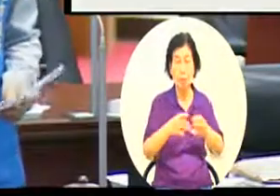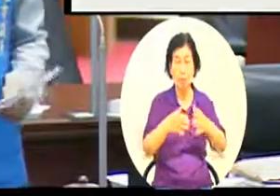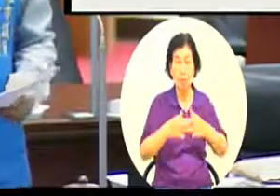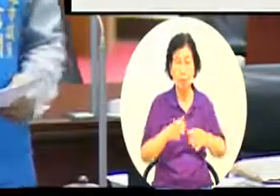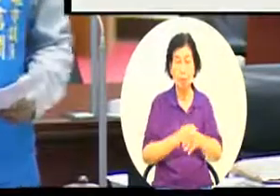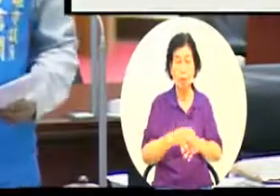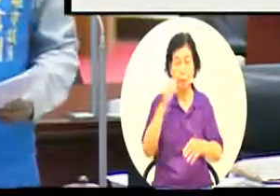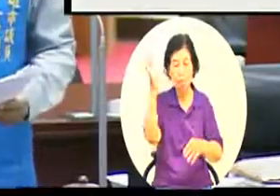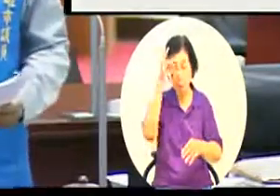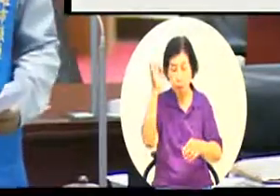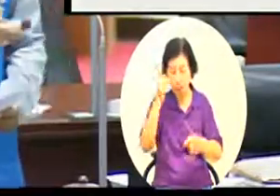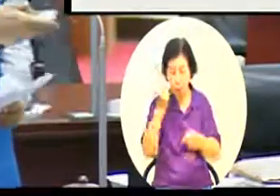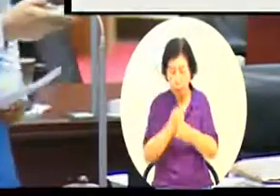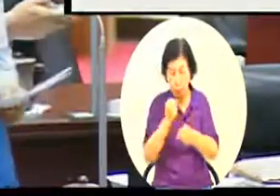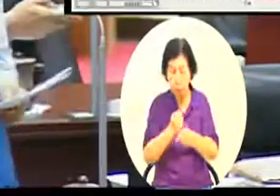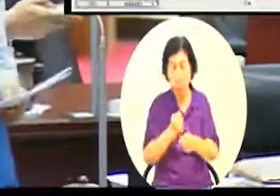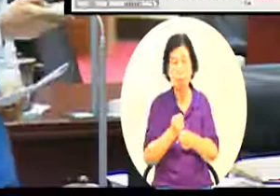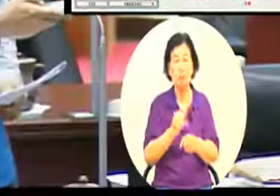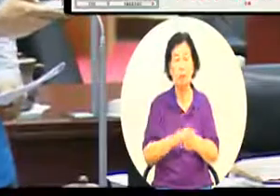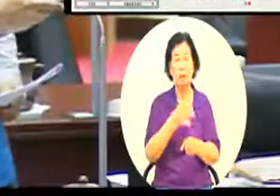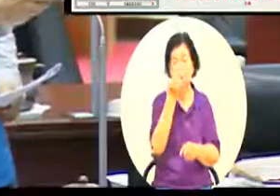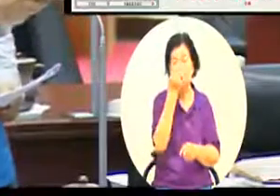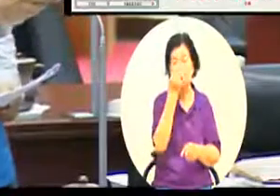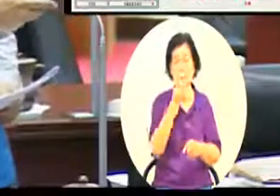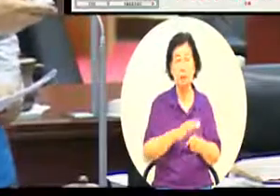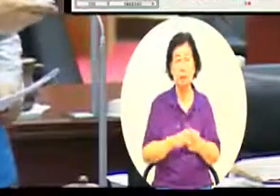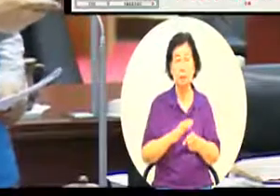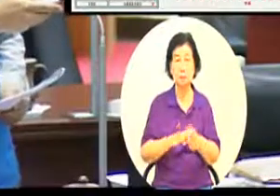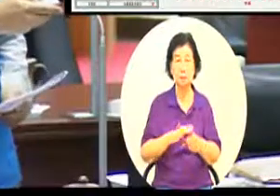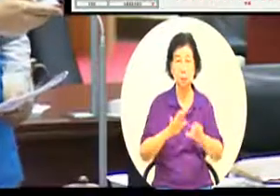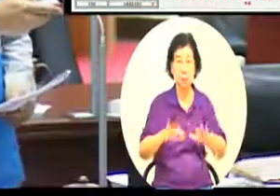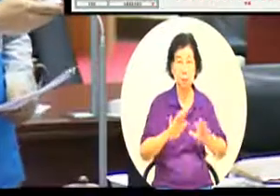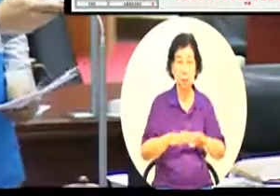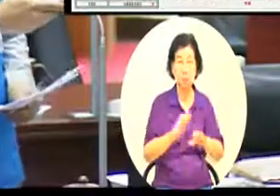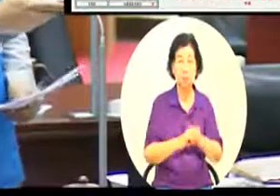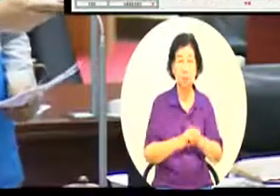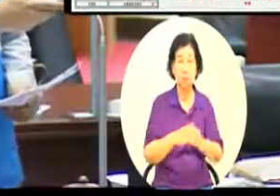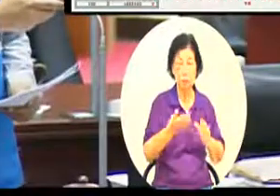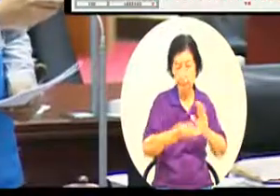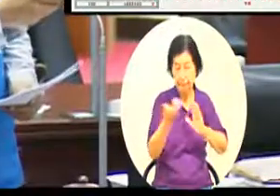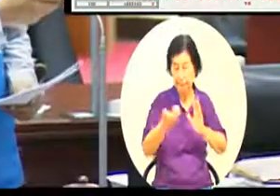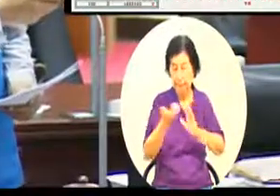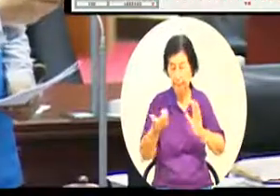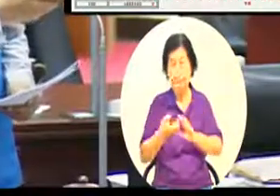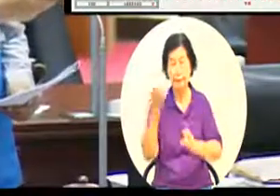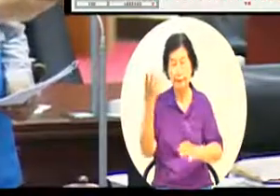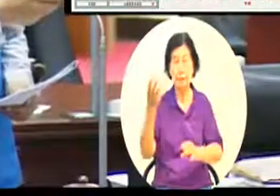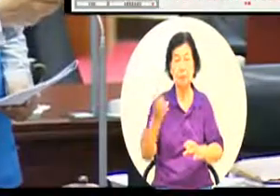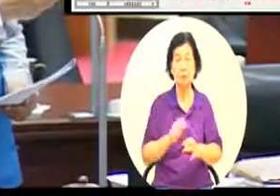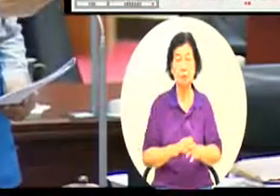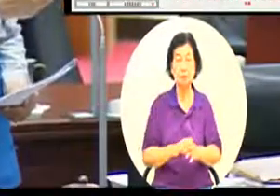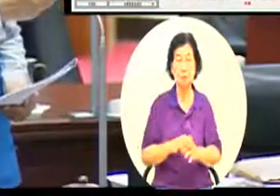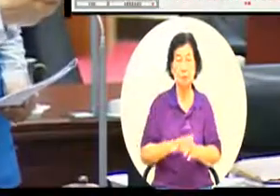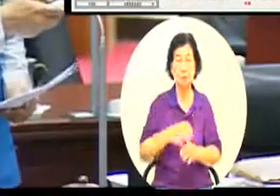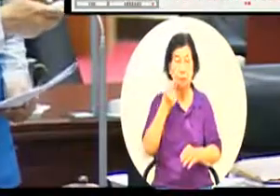我们就业人口一直外流，这是台南市的一个就业人口，你看